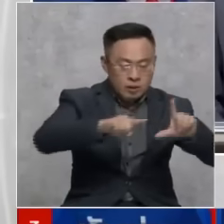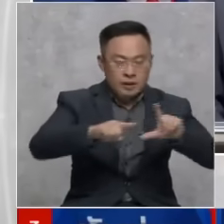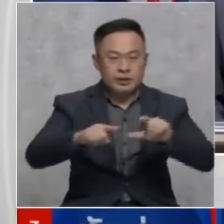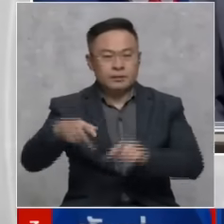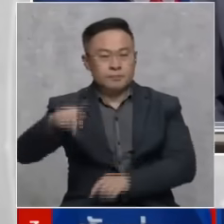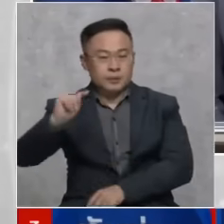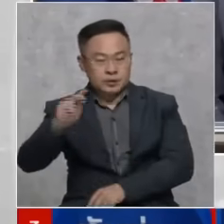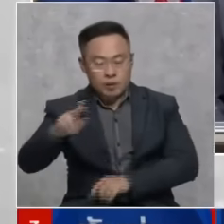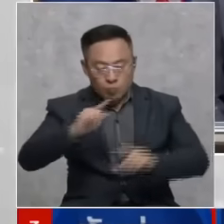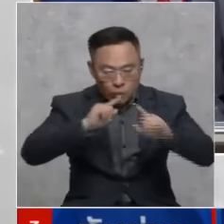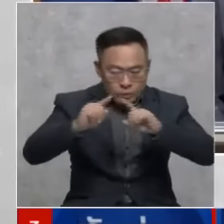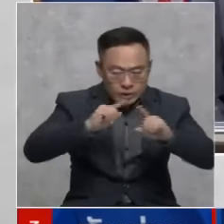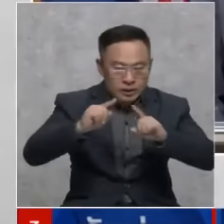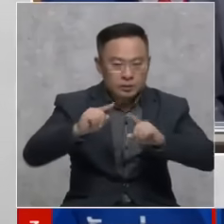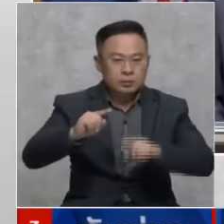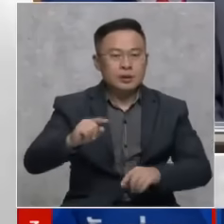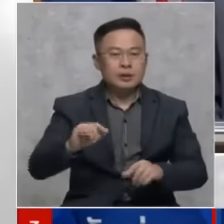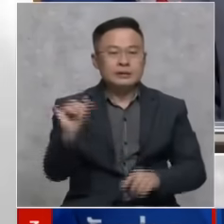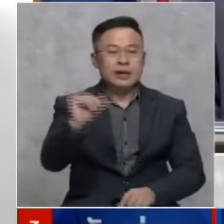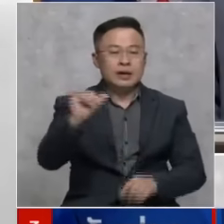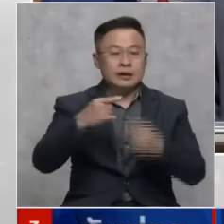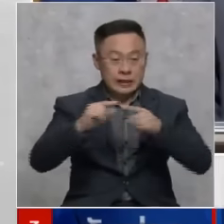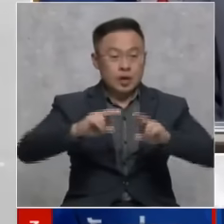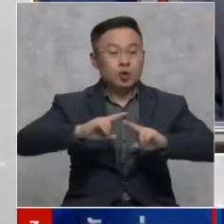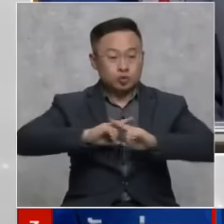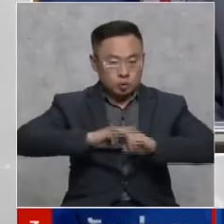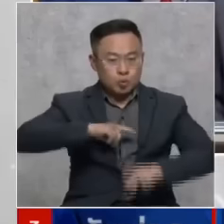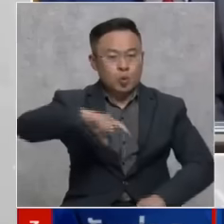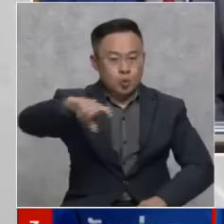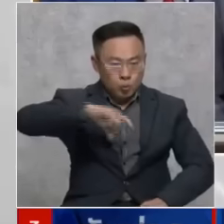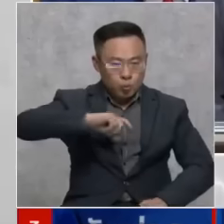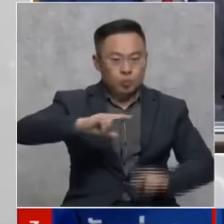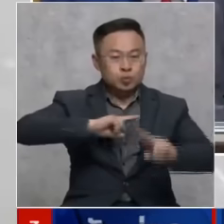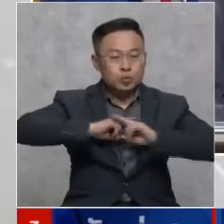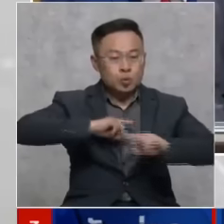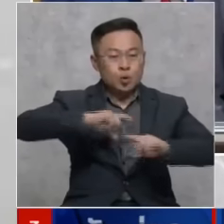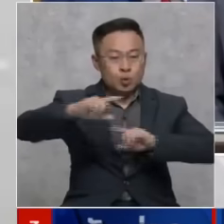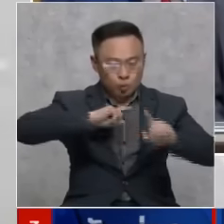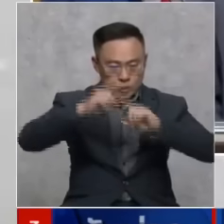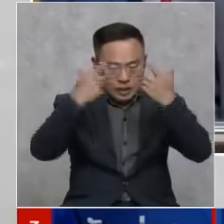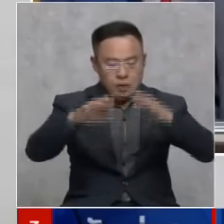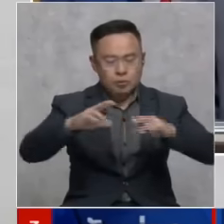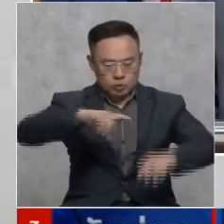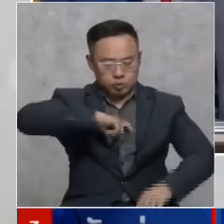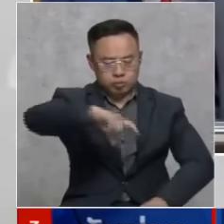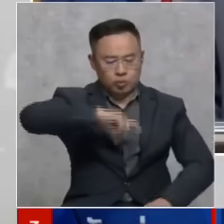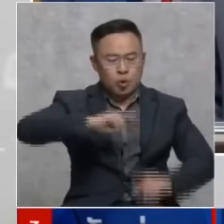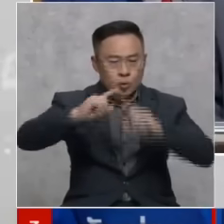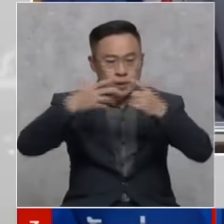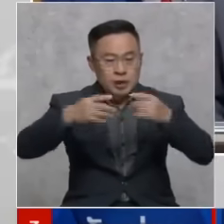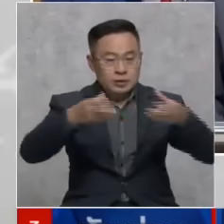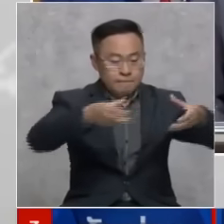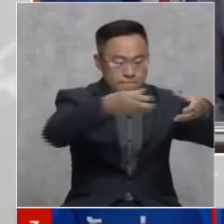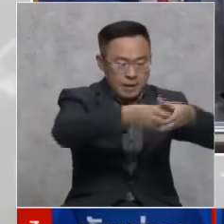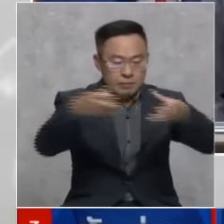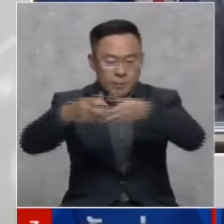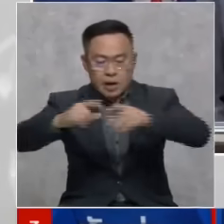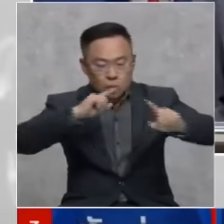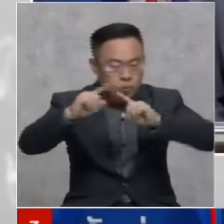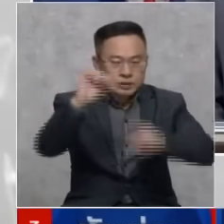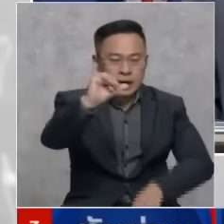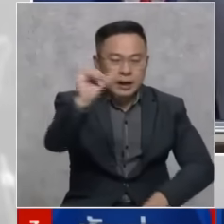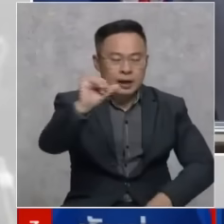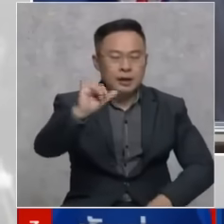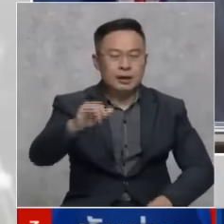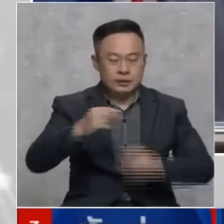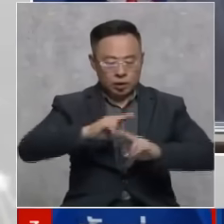ไกลนะคะ ค่ะ เห็นบอกมีการคุยกันส่วนตัวคือยอมรับเวลาเจอกันกับหมออ๋องมีการคุยกันกับส่วนตัวเจอกันที่สภานะคะ